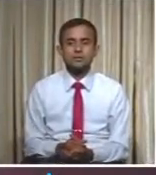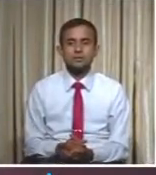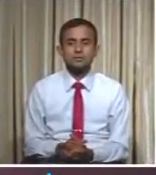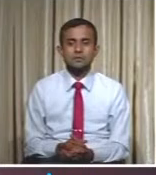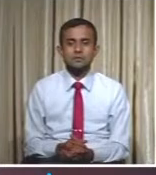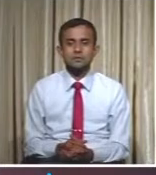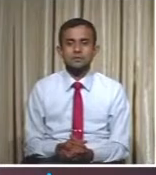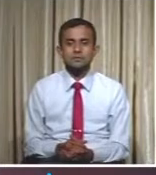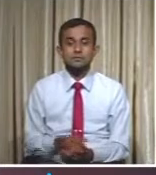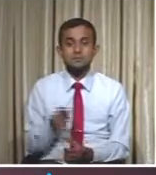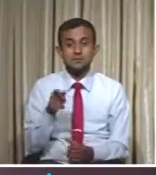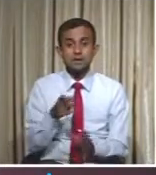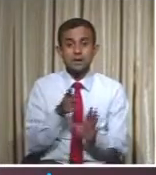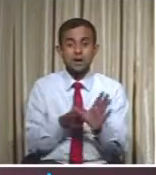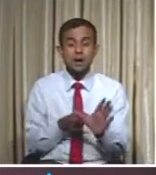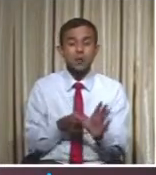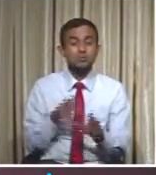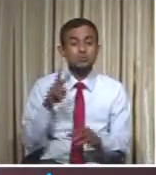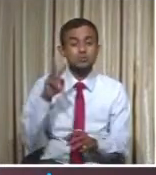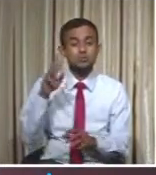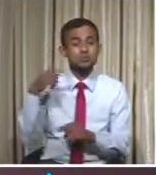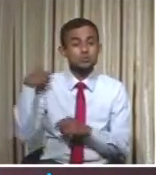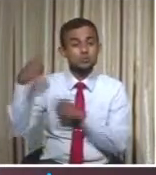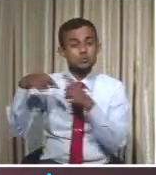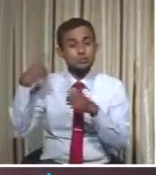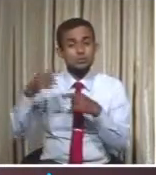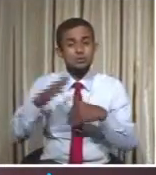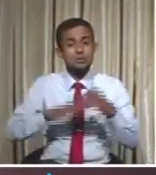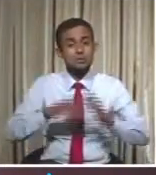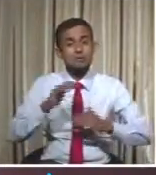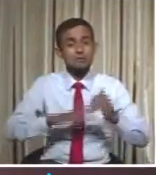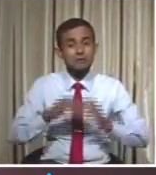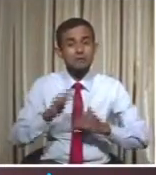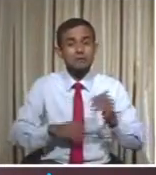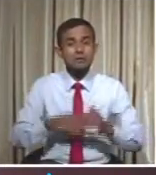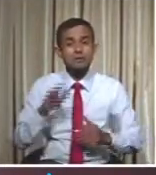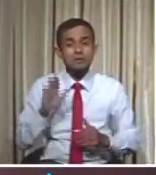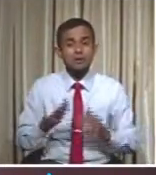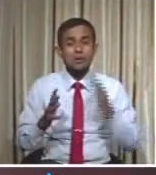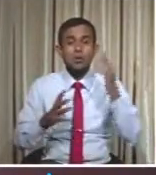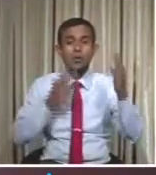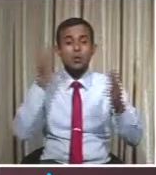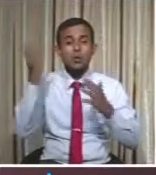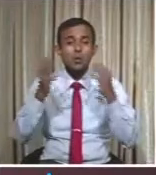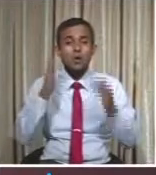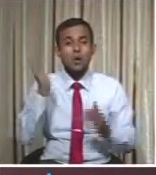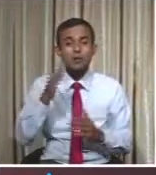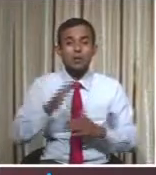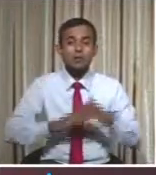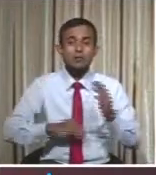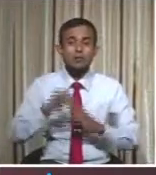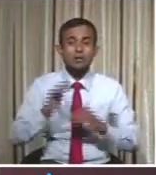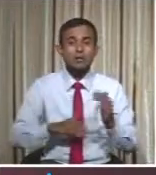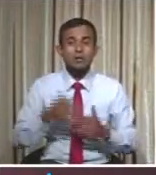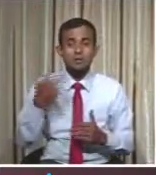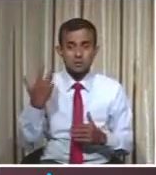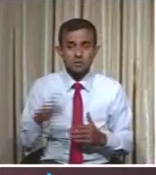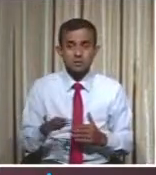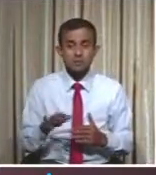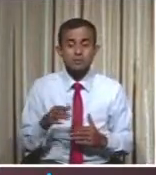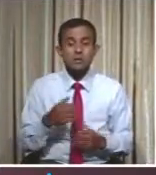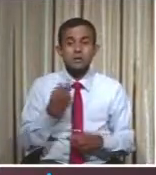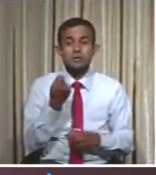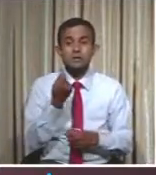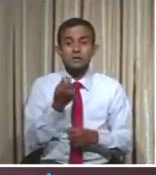මේ අවුරුදු දශක ගානක් තිස්සේ අපි අනුගමනය කරලා තියෙන මේ ගෝලීය වශයෙන්ම අපි අනුගමනය කරන මේ